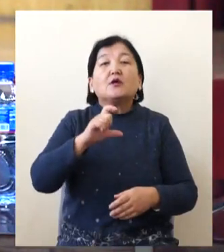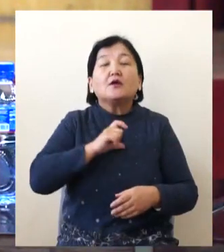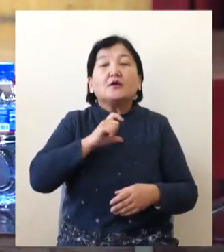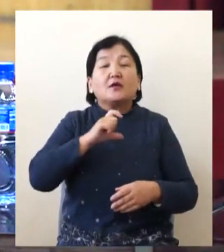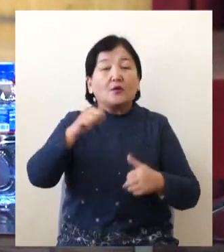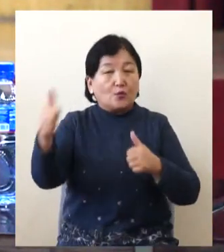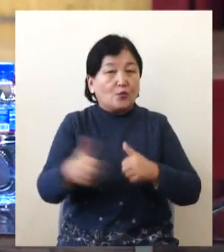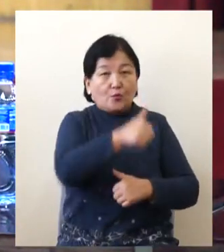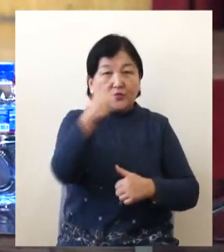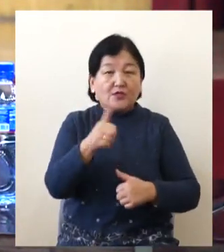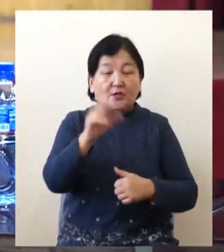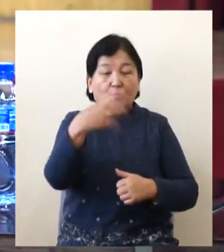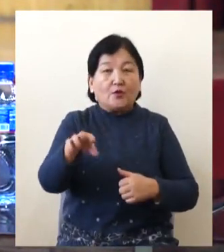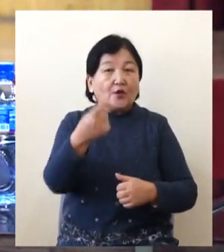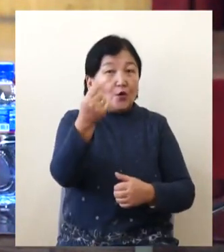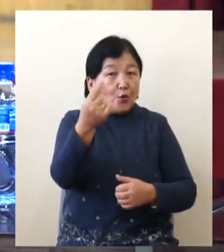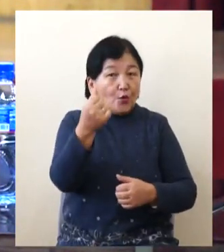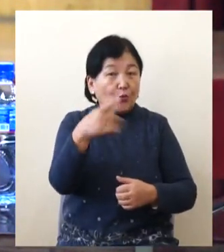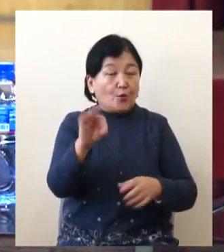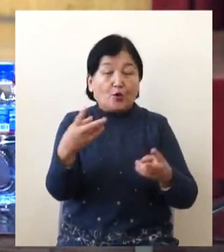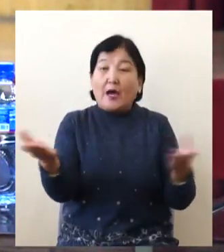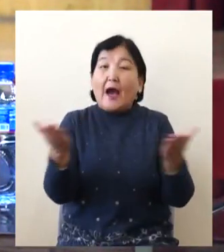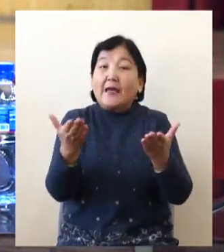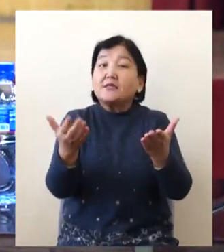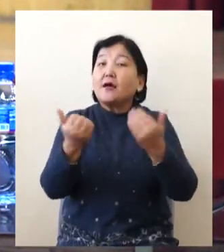гүйцээхийн тулд энэ хөрөнгө мөнгөийг хаанаас авах вэ гэдэг асуулт гарч ирж байна.